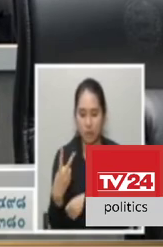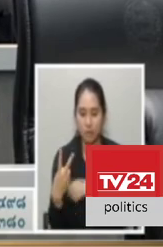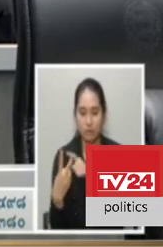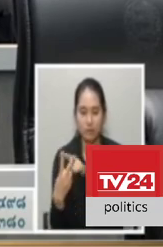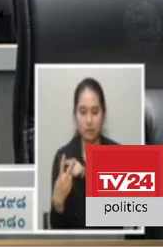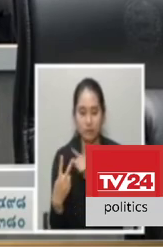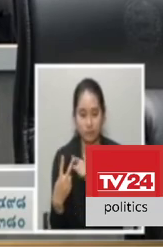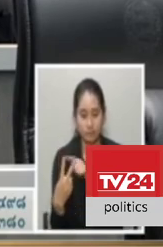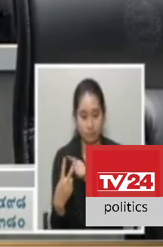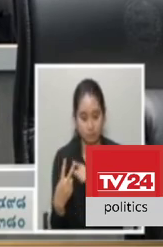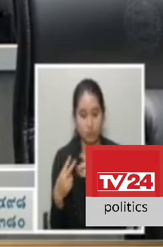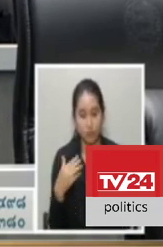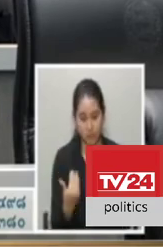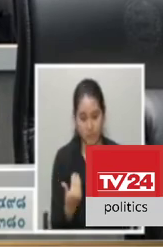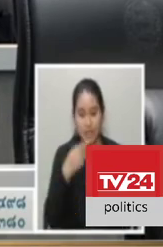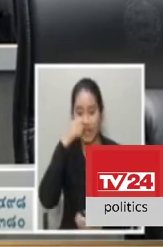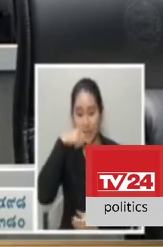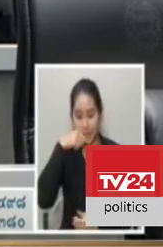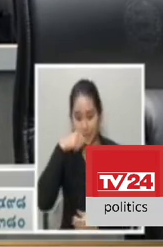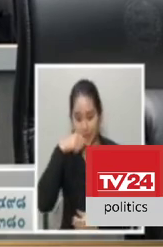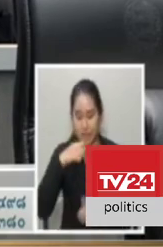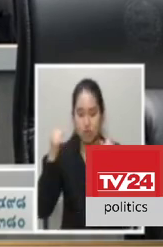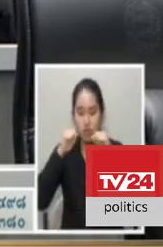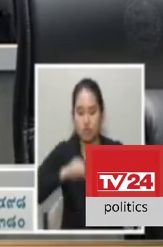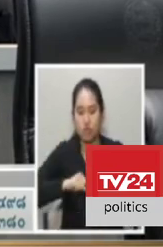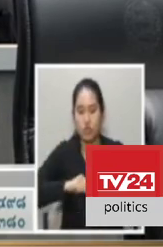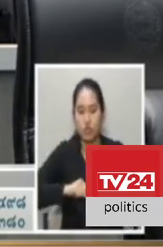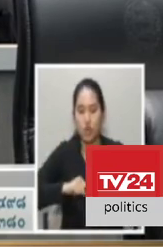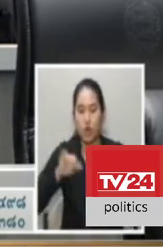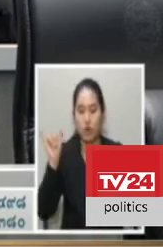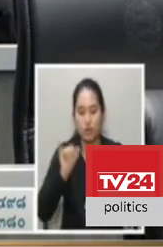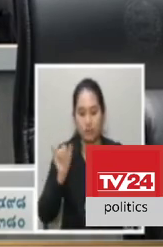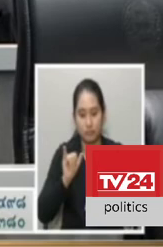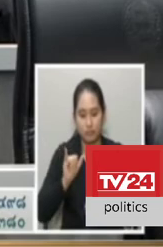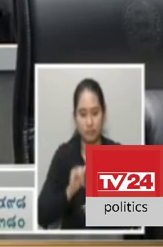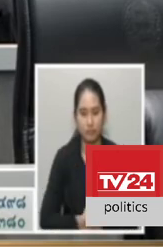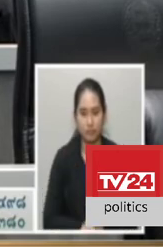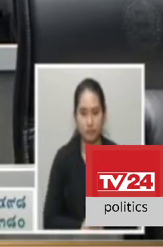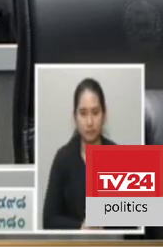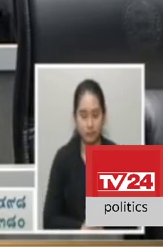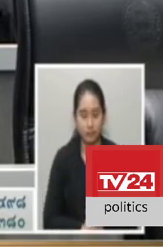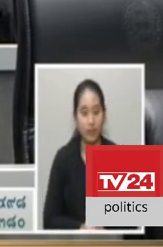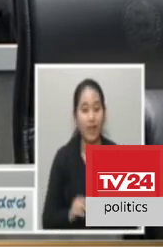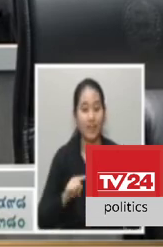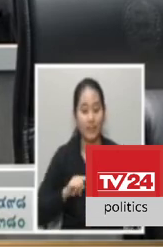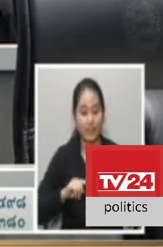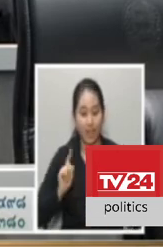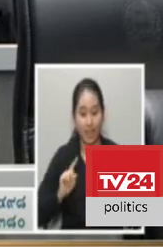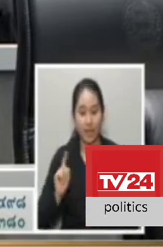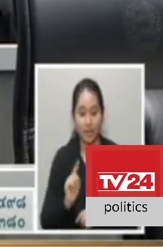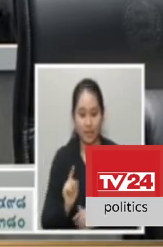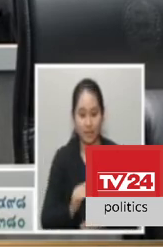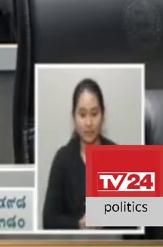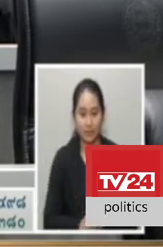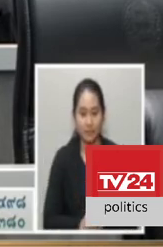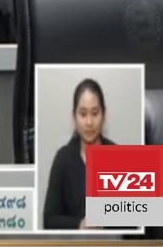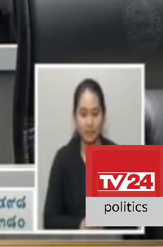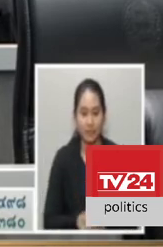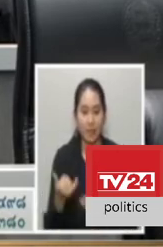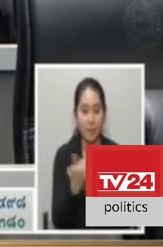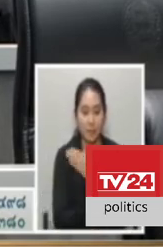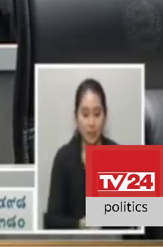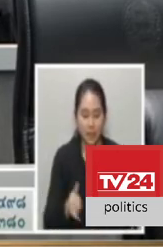และเม็กซิโกที่ไทยยังไม่มีความตกลงเสรีทางการค้าด้วยแต่ปรากฏว่าสำหรับประเทศแคนาดาค่ะขณะ